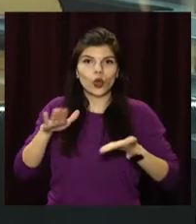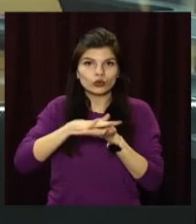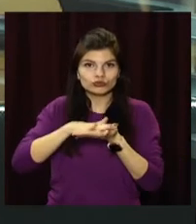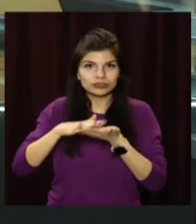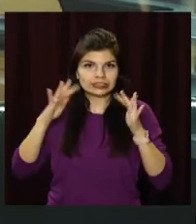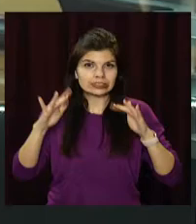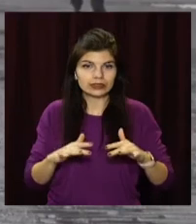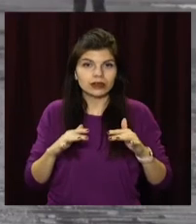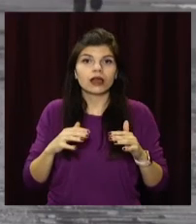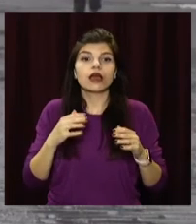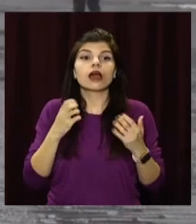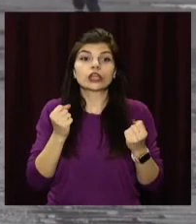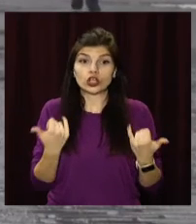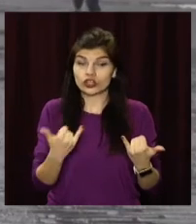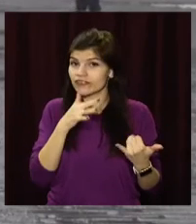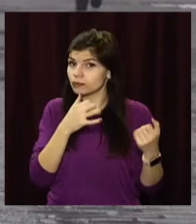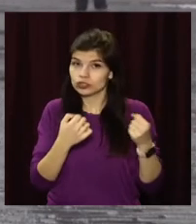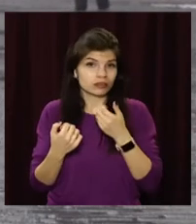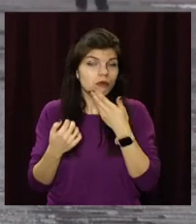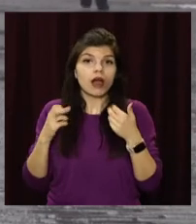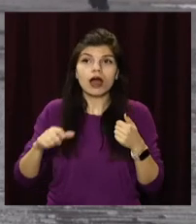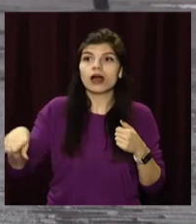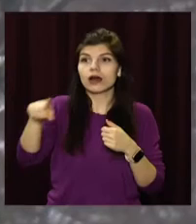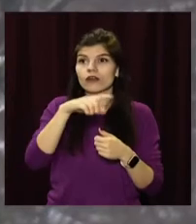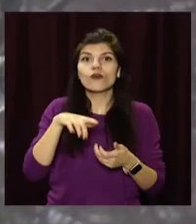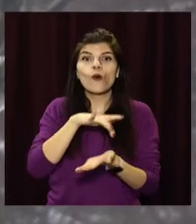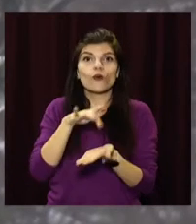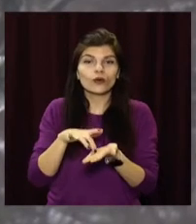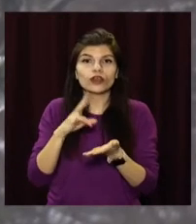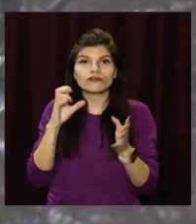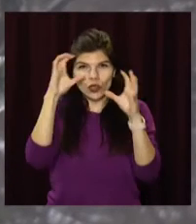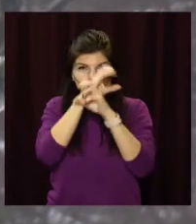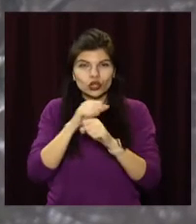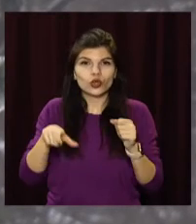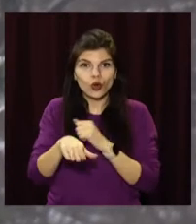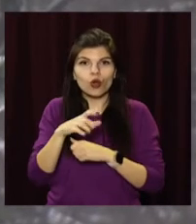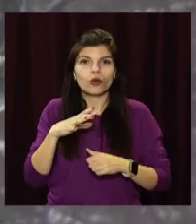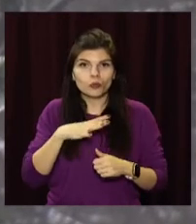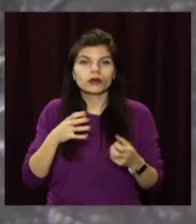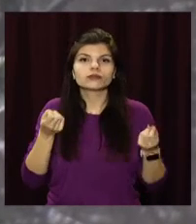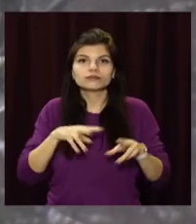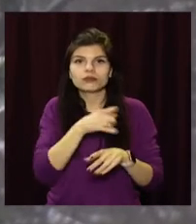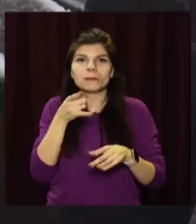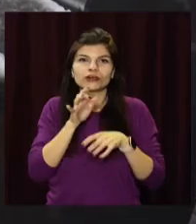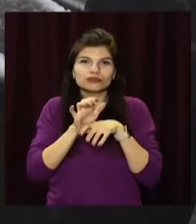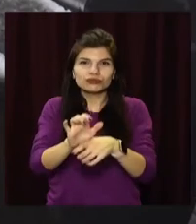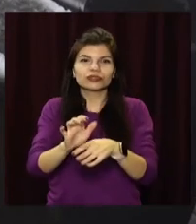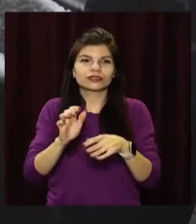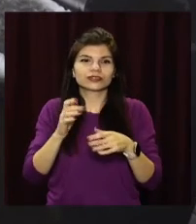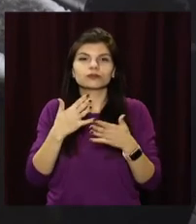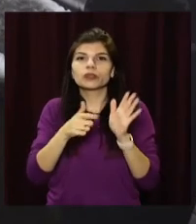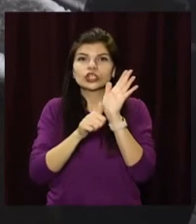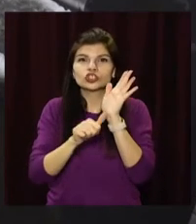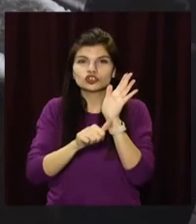годину затримок немає. На вулицях міста зночі на дорогах працювали комунальники. Для цього задіяли